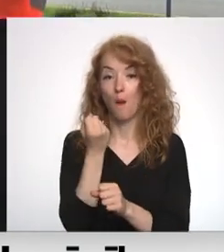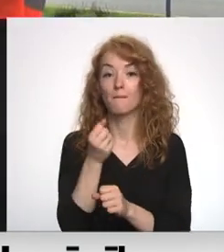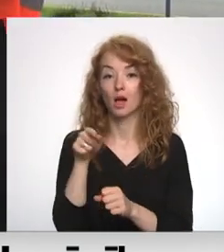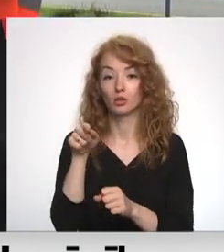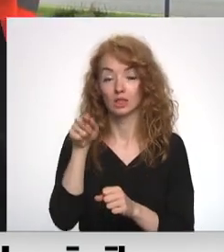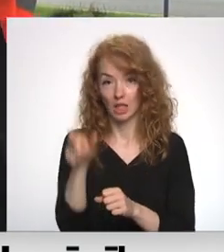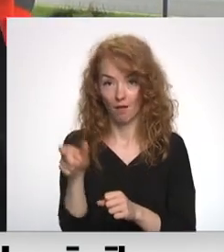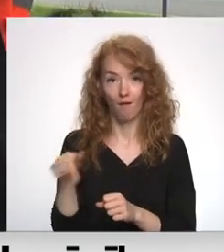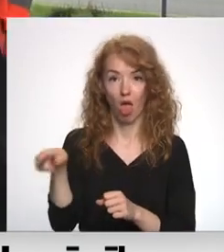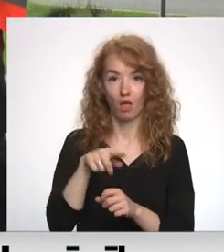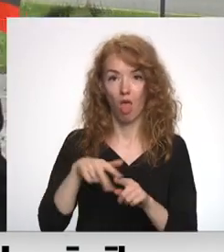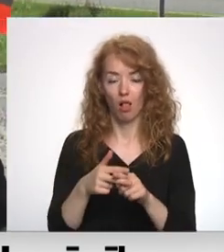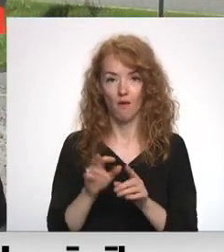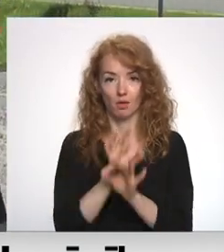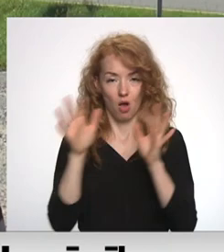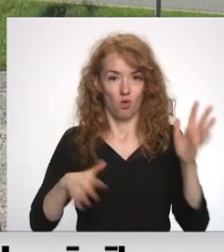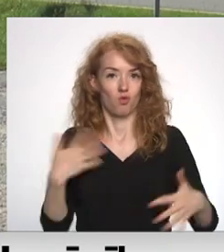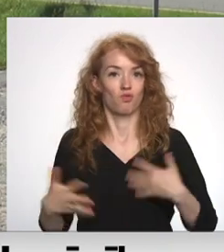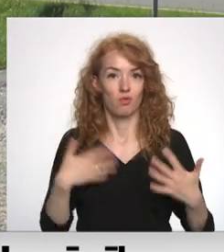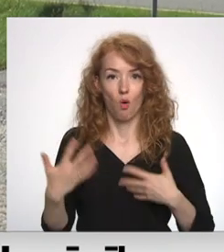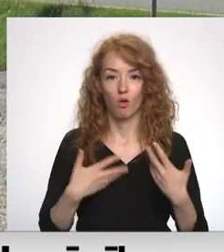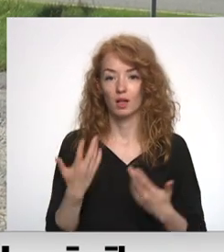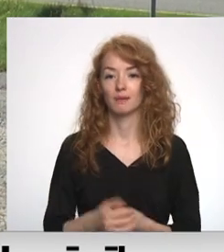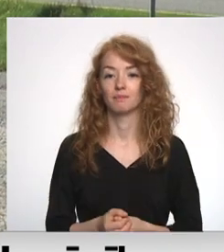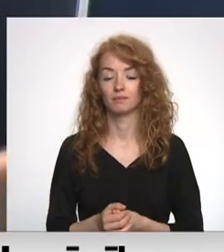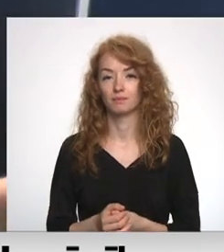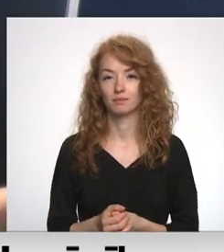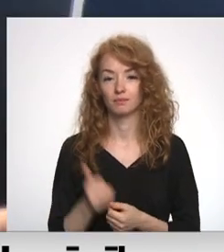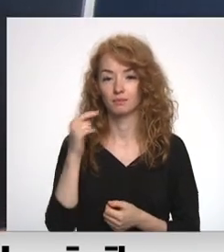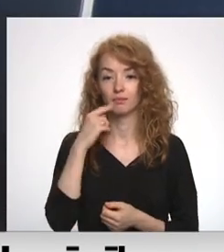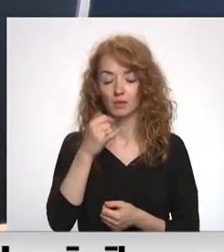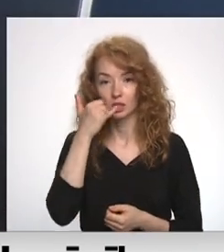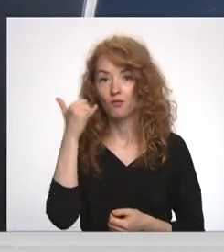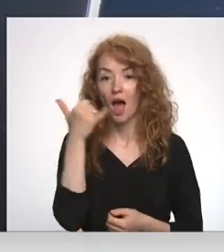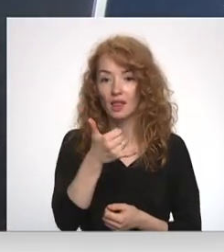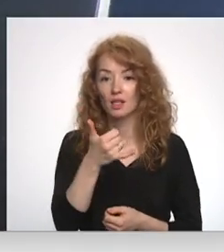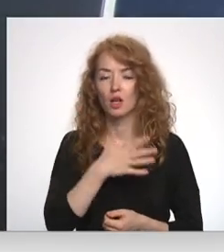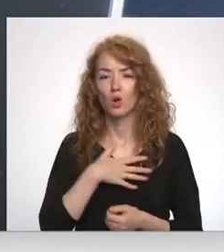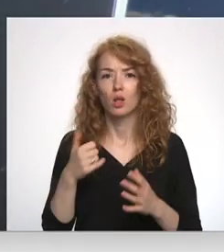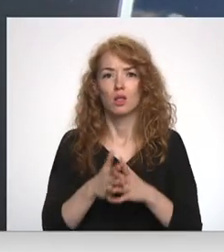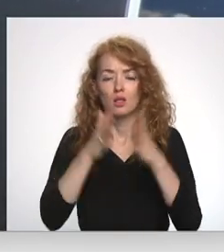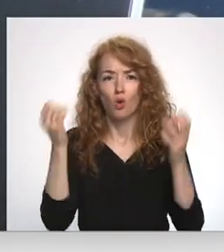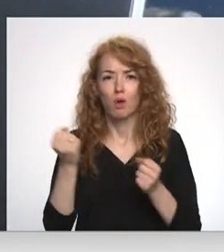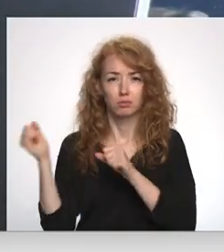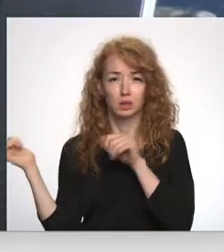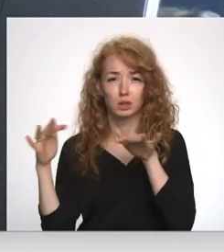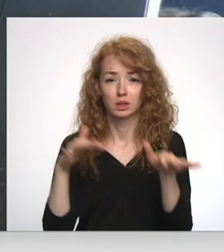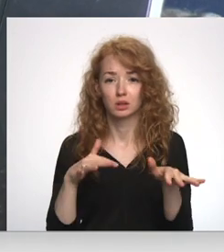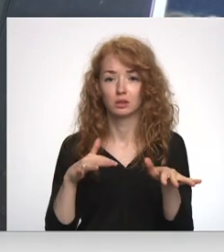ierašanās jelgavniekos izraisījusi pamatīgu satraukumu. Spazinī pateica, ka ļoti daudz mašīnas šeit ir, ja,